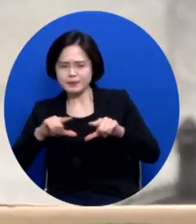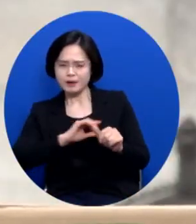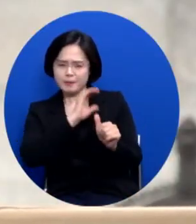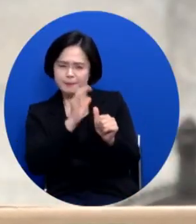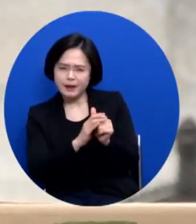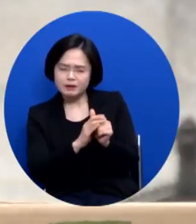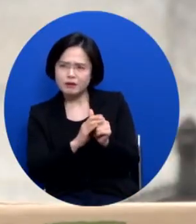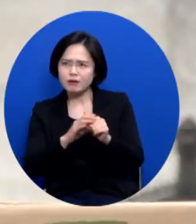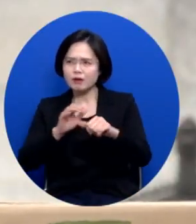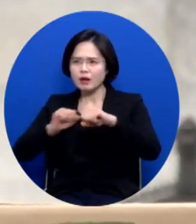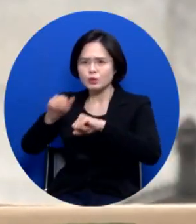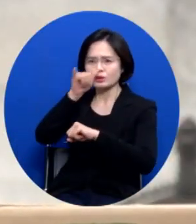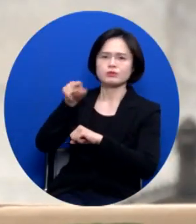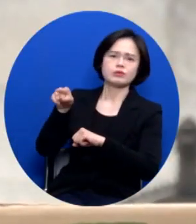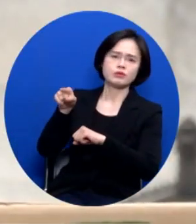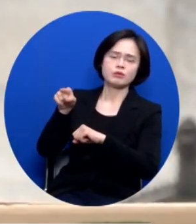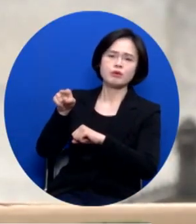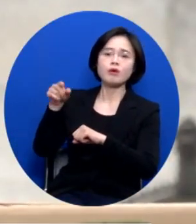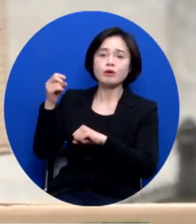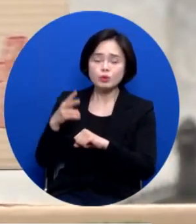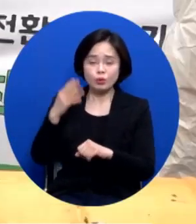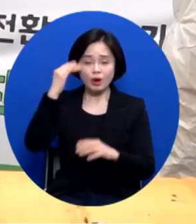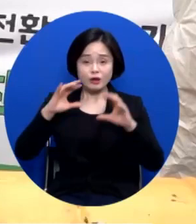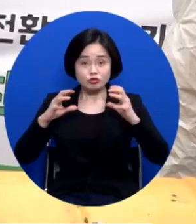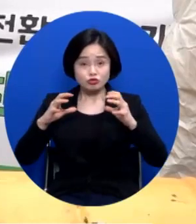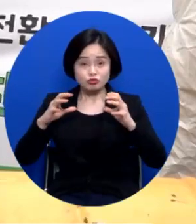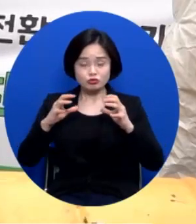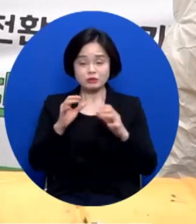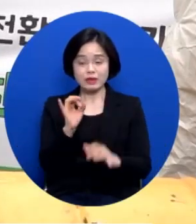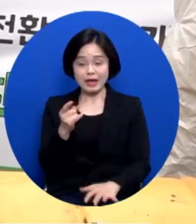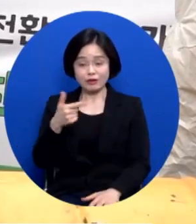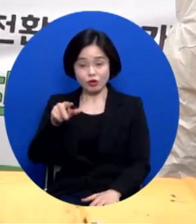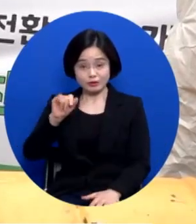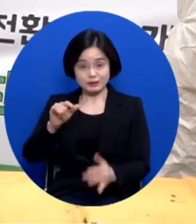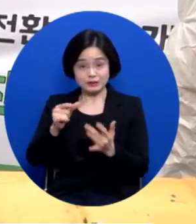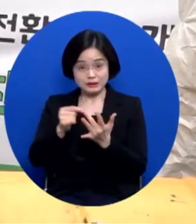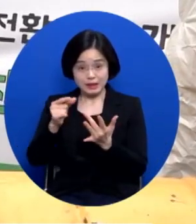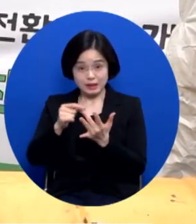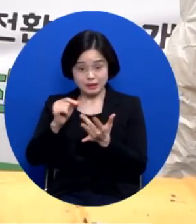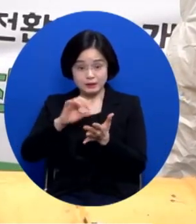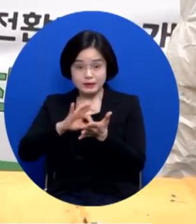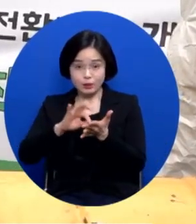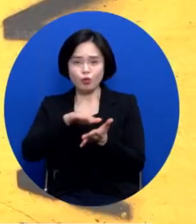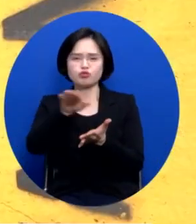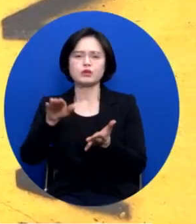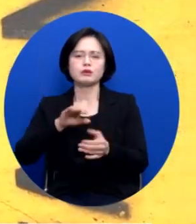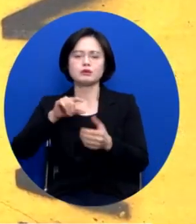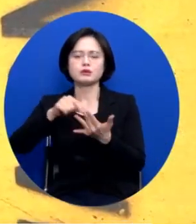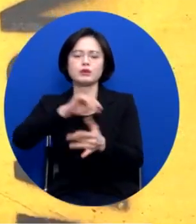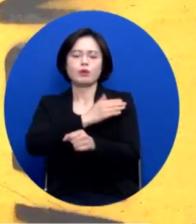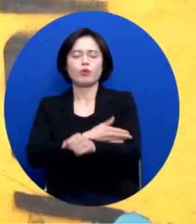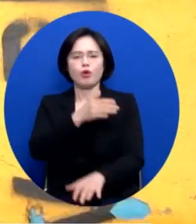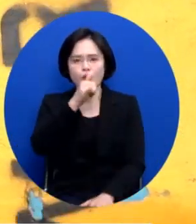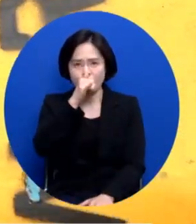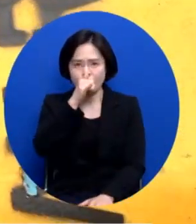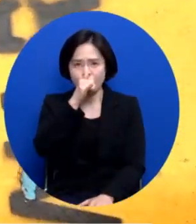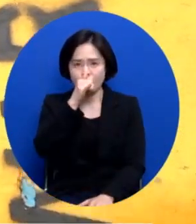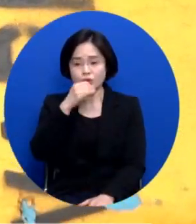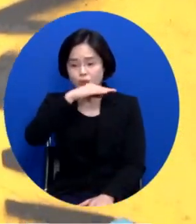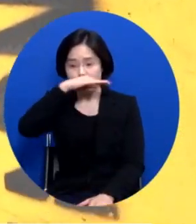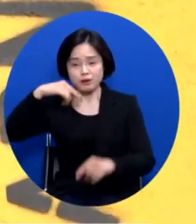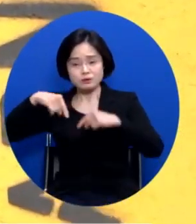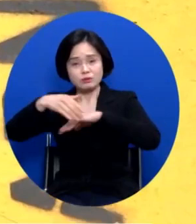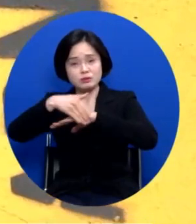또 우리가 사용하는 에너지는 우리가 직접 선택하는 것이고 올바른 에너지 전환을 위한 정책을 만드는 것은 지금